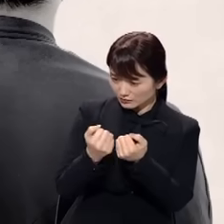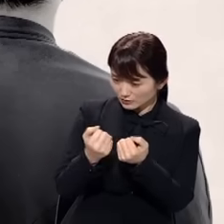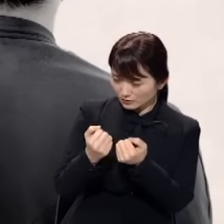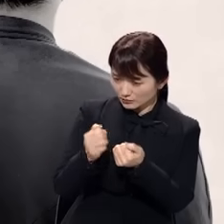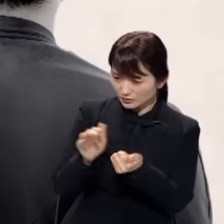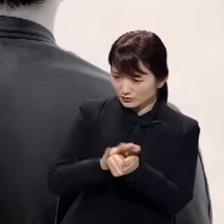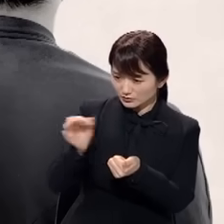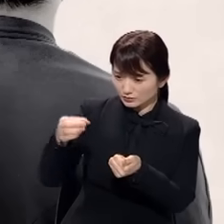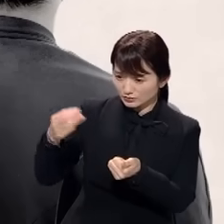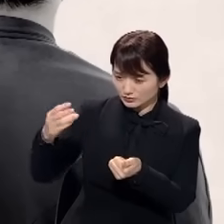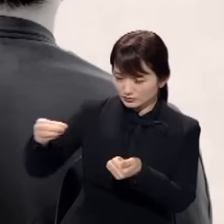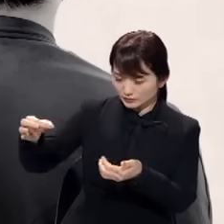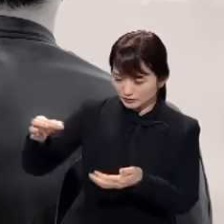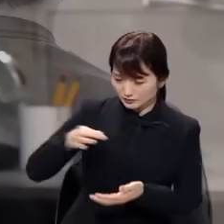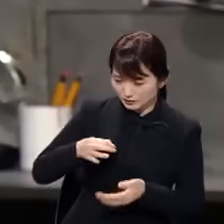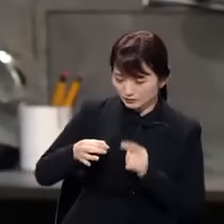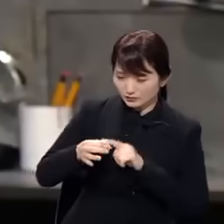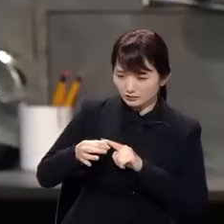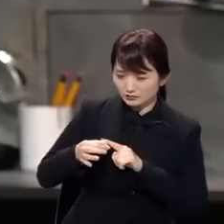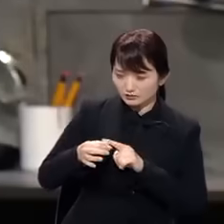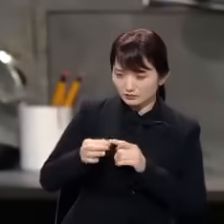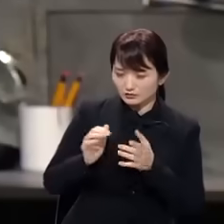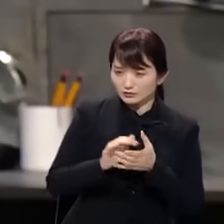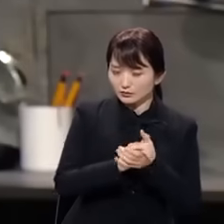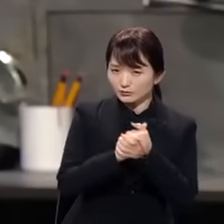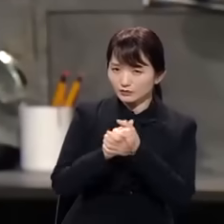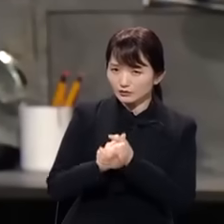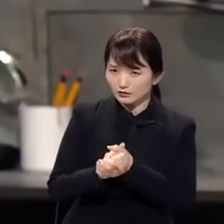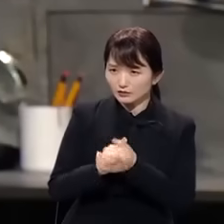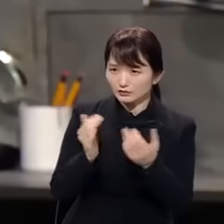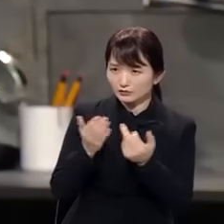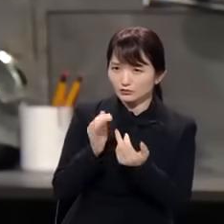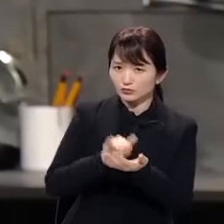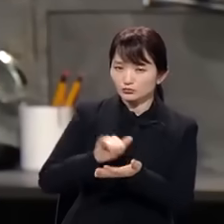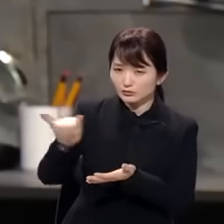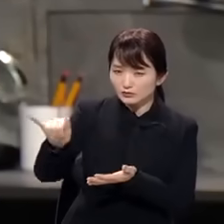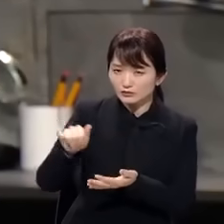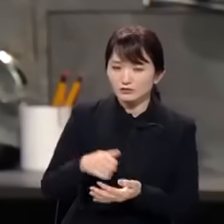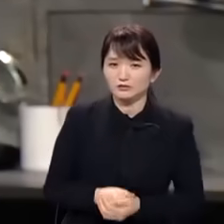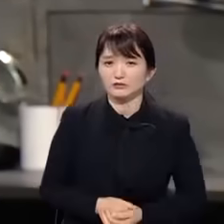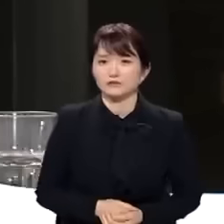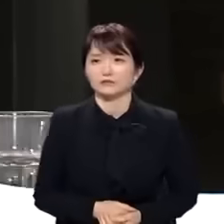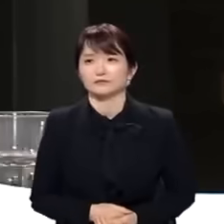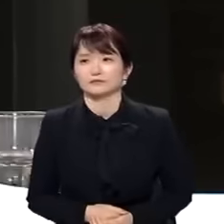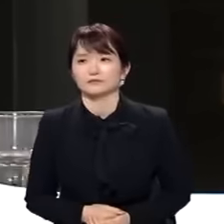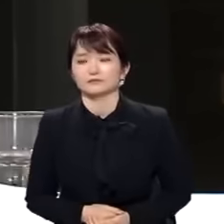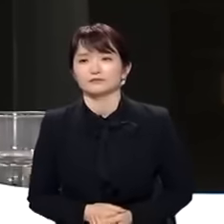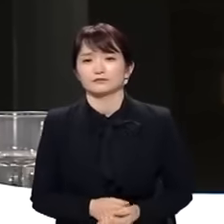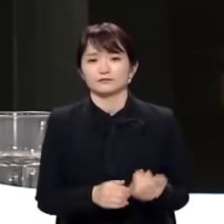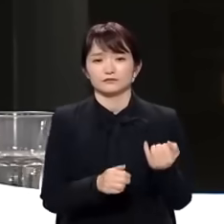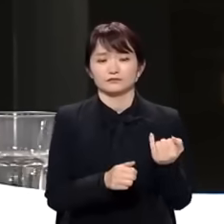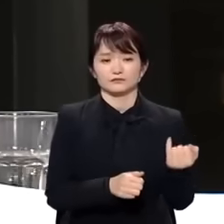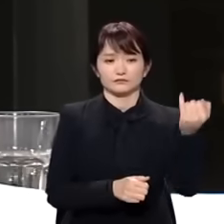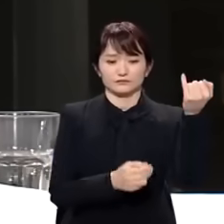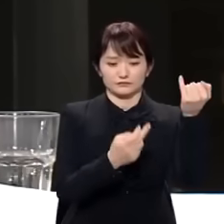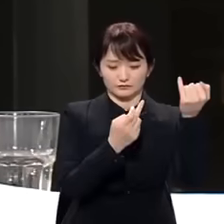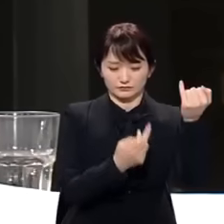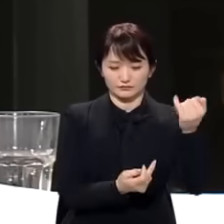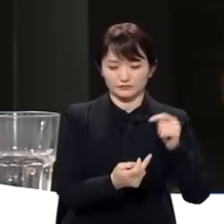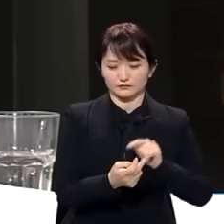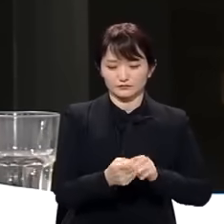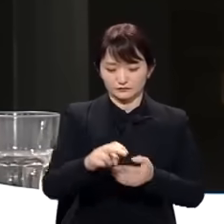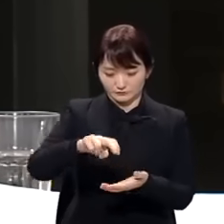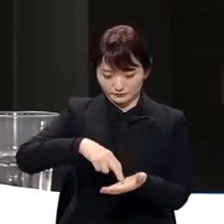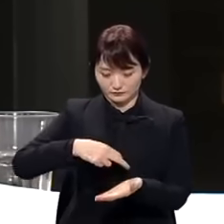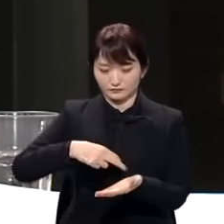얘기했는데 화해에서 제주도에 간다 그런 상황이었어요 아 그러니까 천남 될 사람이 천 천함이 누나